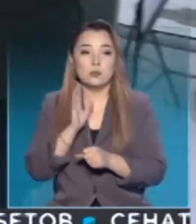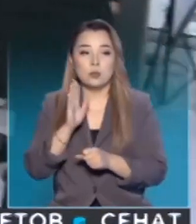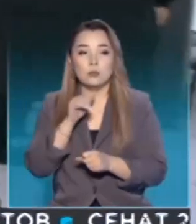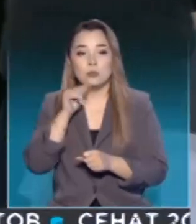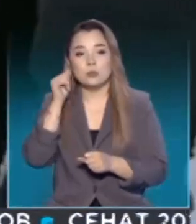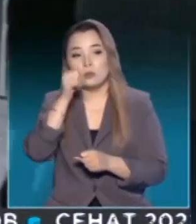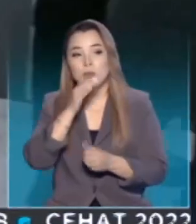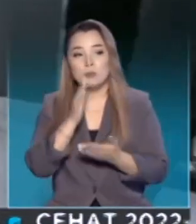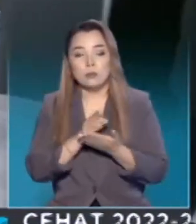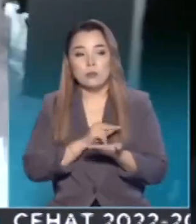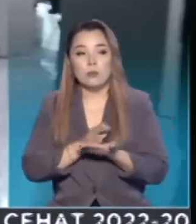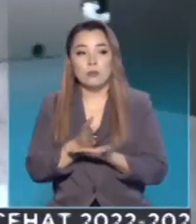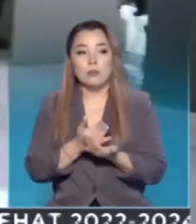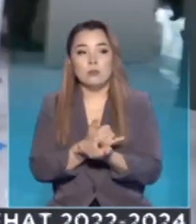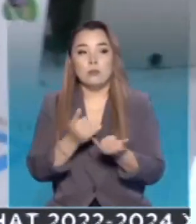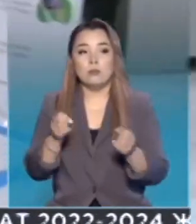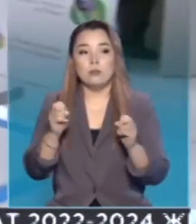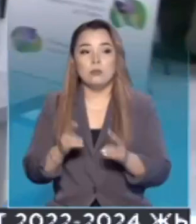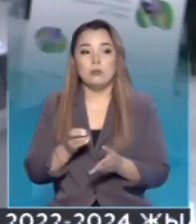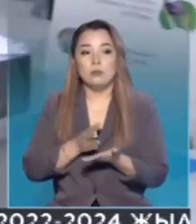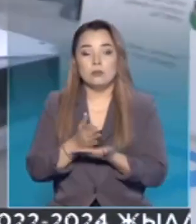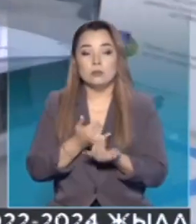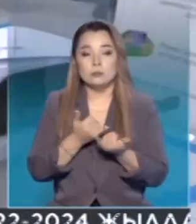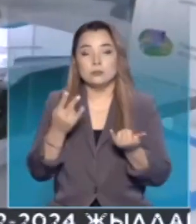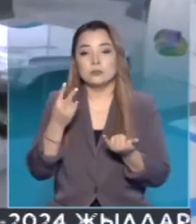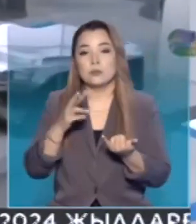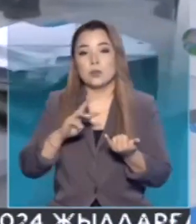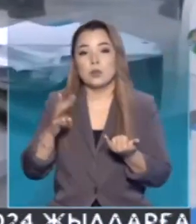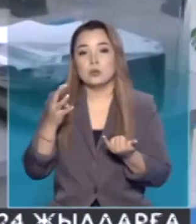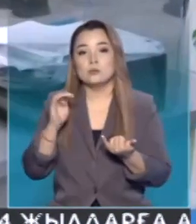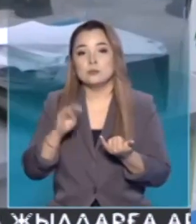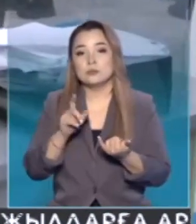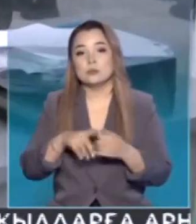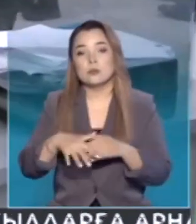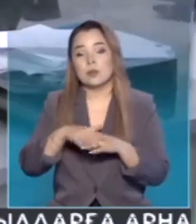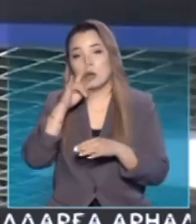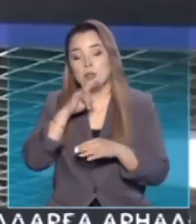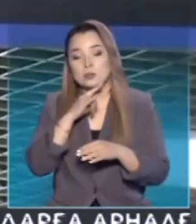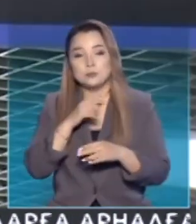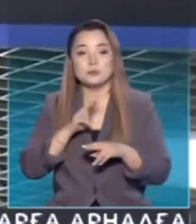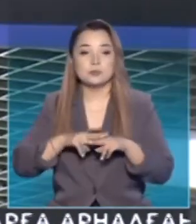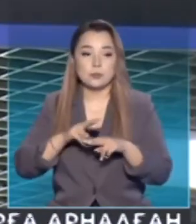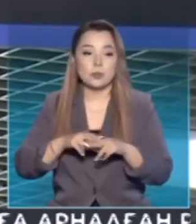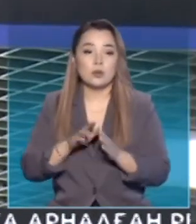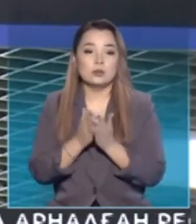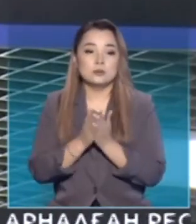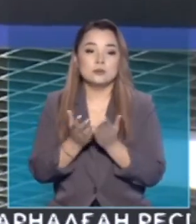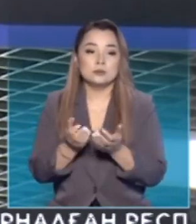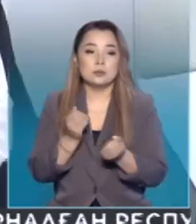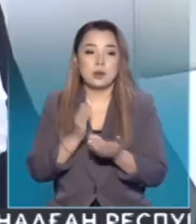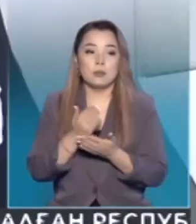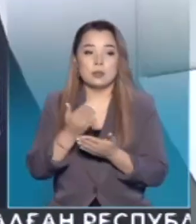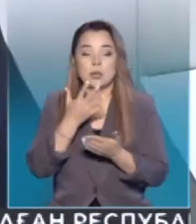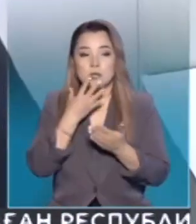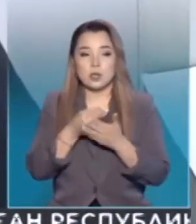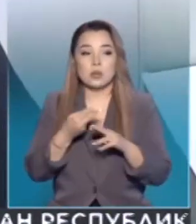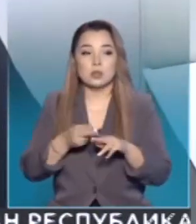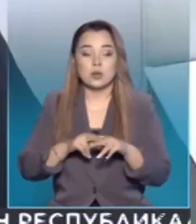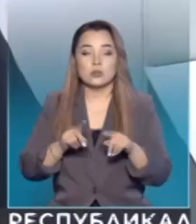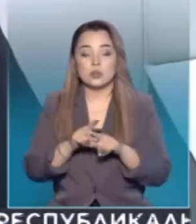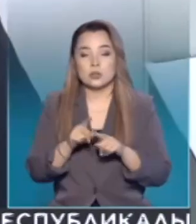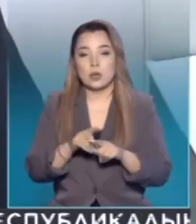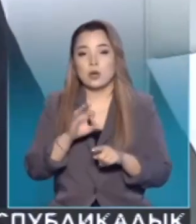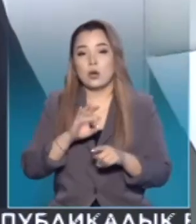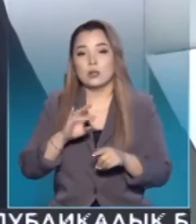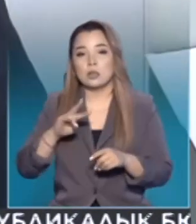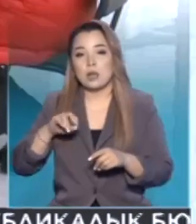жылы халыққа қызмет көрсету орталығы арқылы 2 миллион 400 мың қазақстандық жеке куәлік және төлқұжат алған. Десе де, жыл сайын